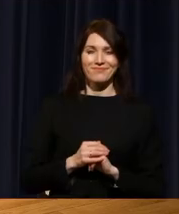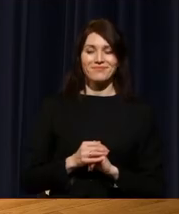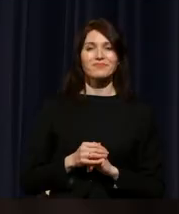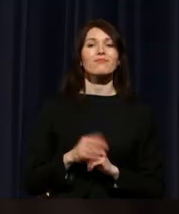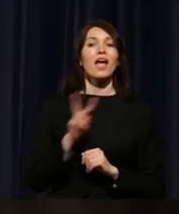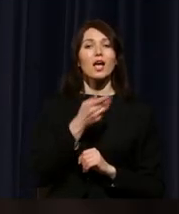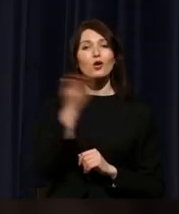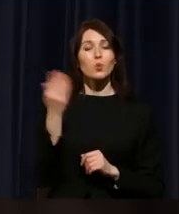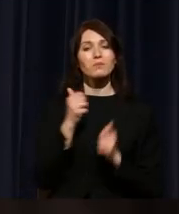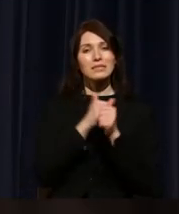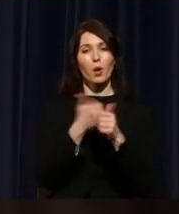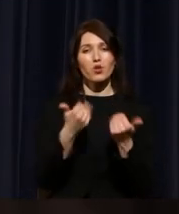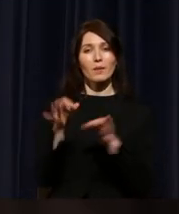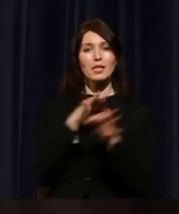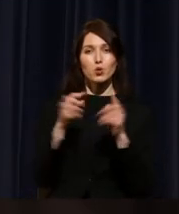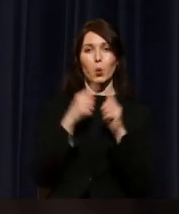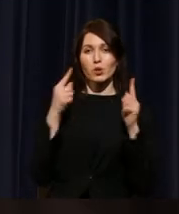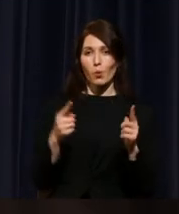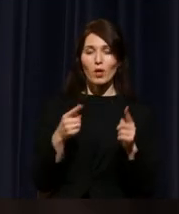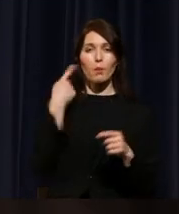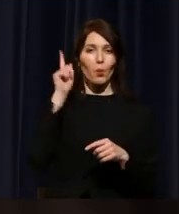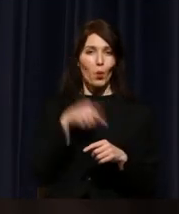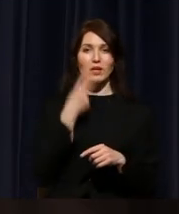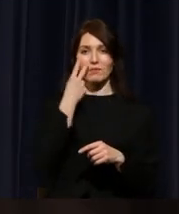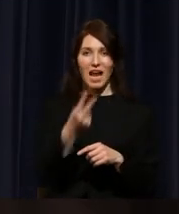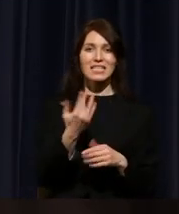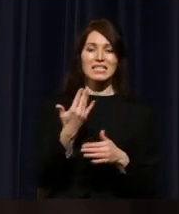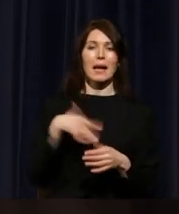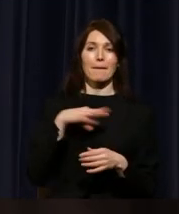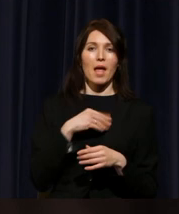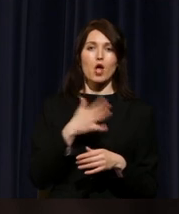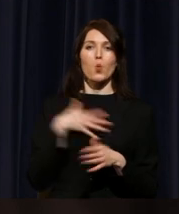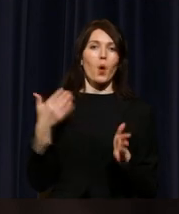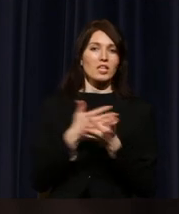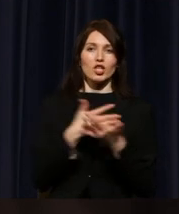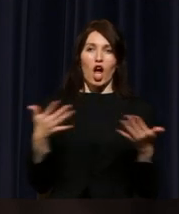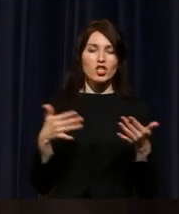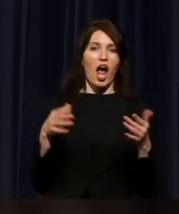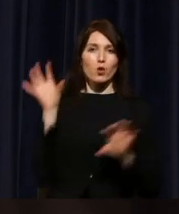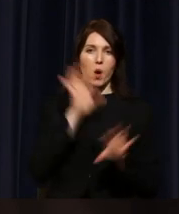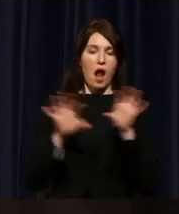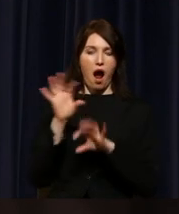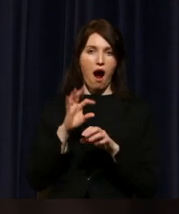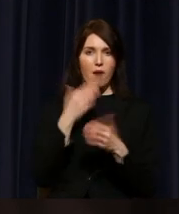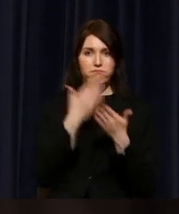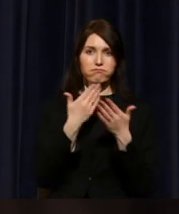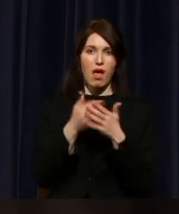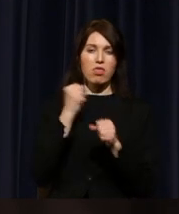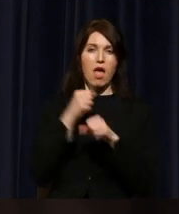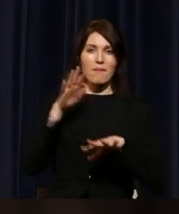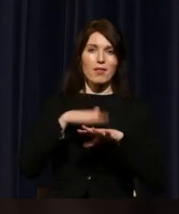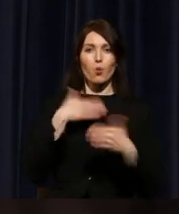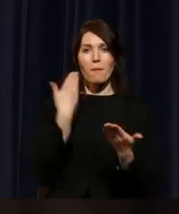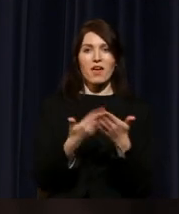Tie, kas no jums seko līdz šim diskusiju ciklam, protams, redzat, cik no mēs tādu ļoti dažādu un raibu ainu darbu tirgu